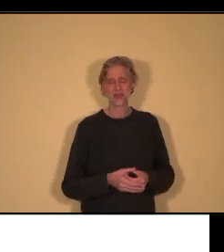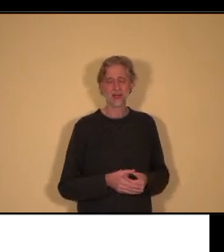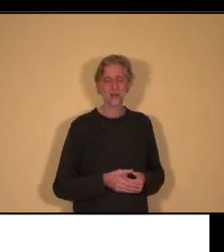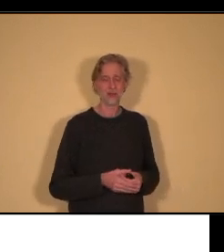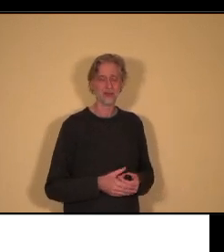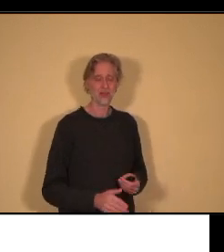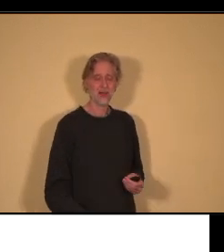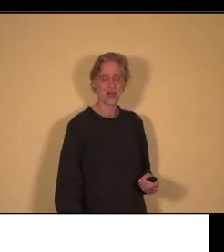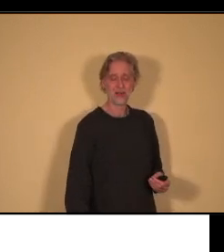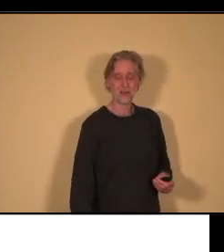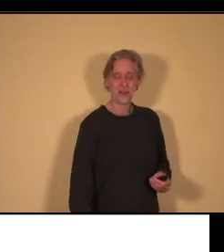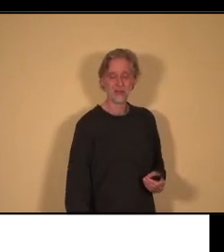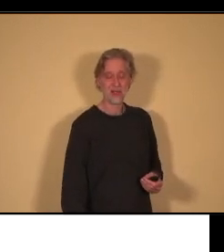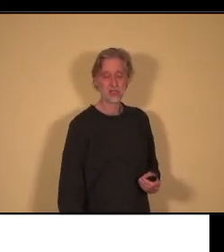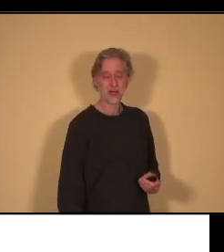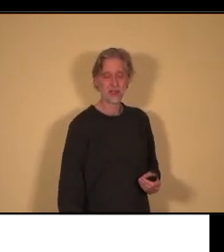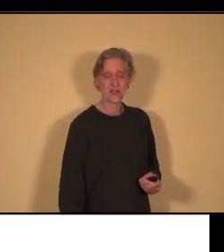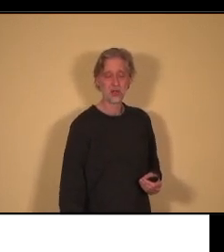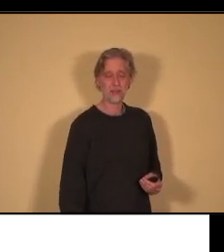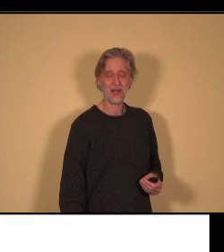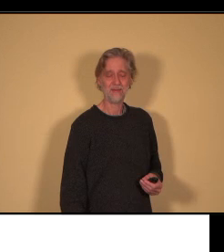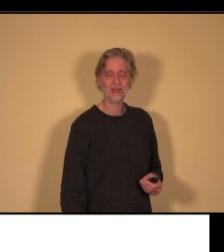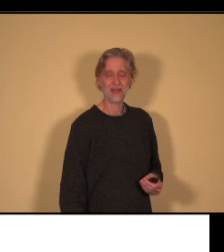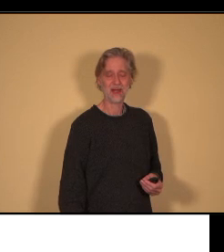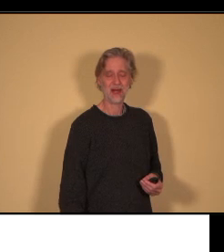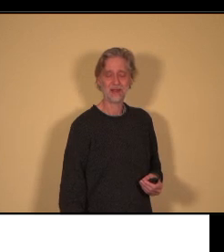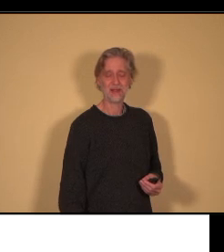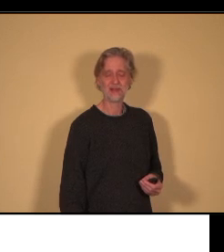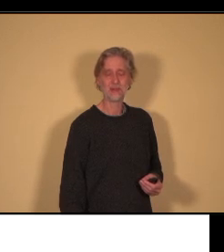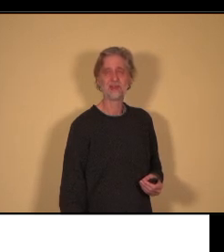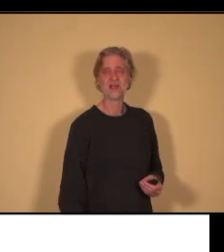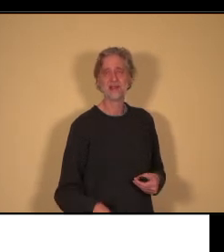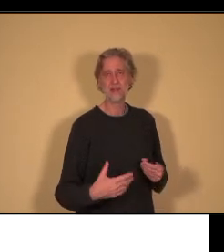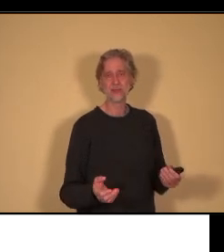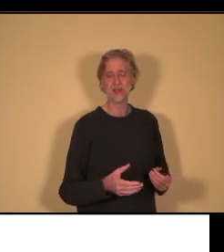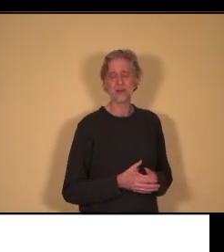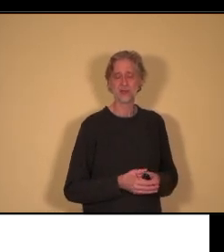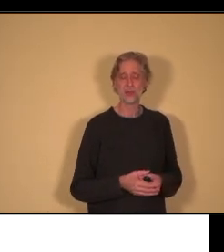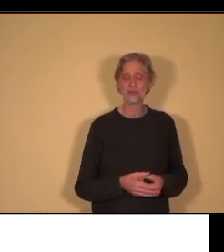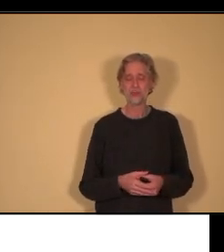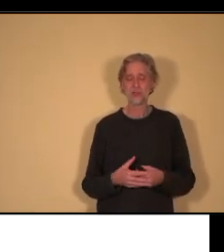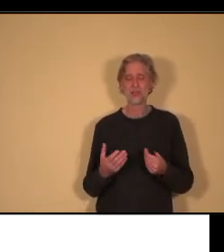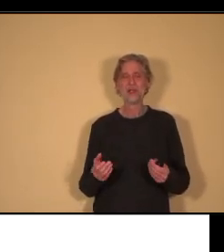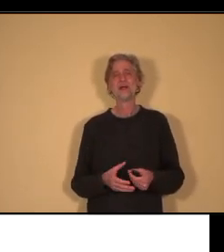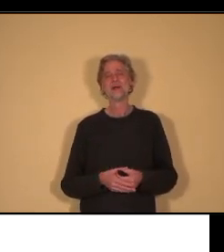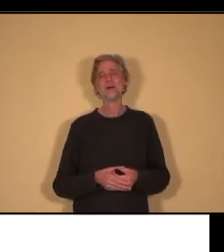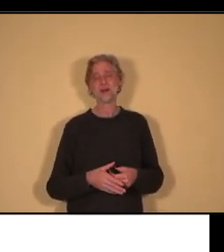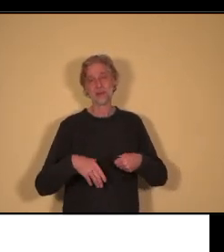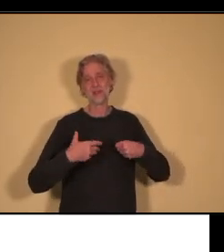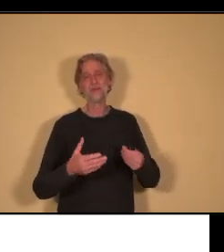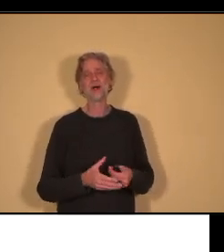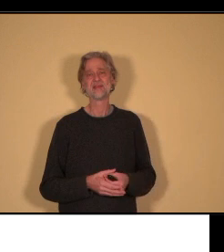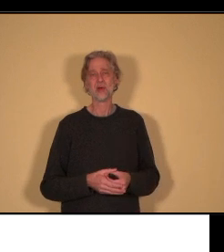normalen Verteilung ist. Ja, also eine sehr starke Normalwetterlage, die hier zu sehr tiefen Temperaturen führt.